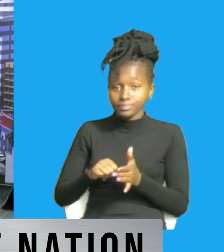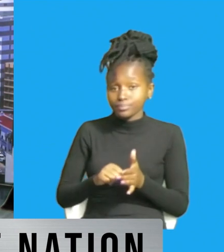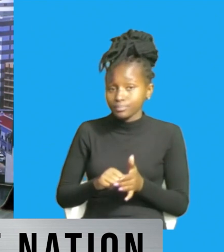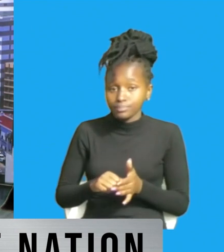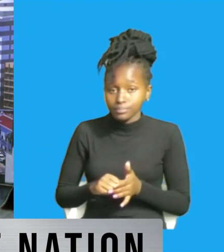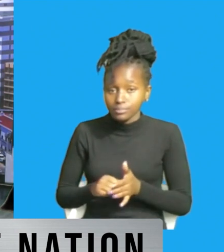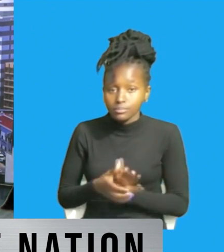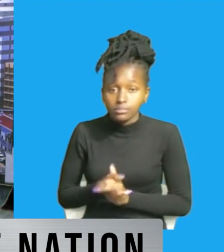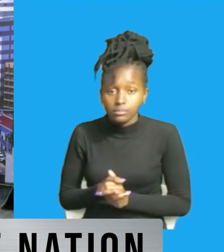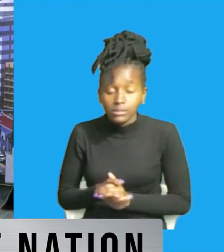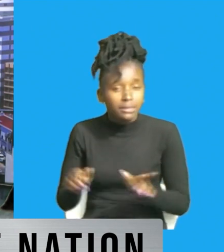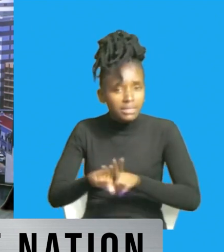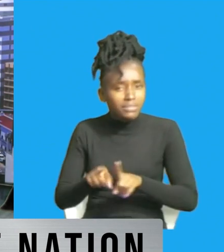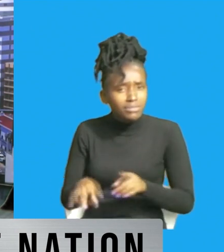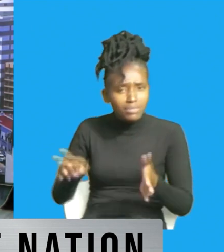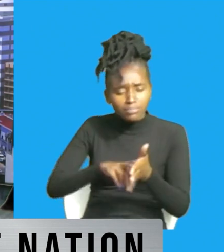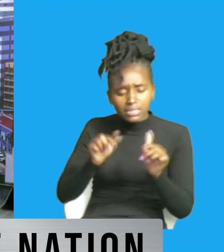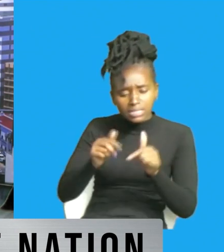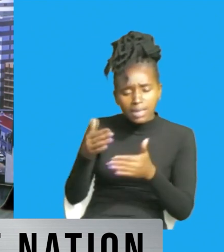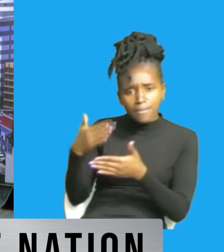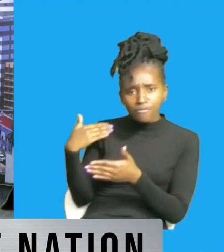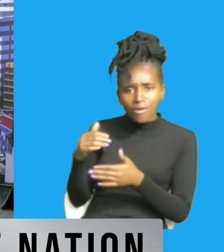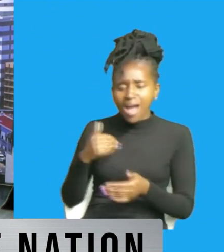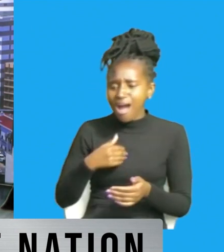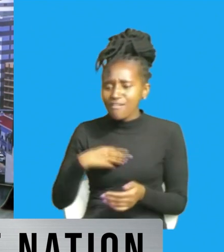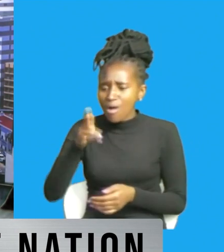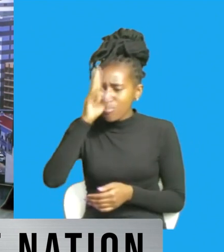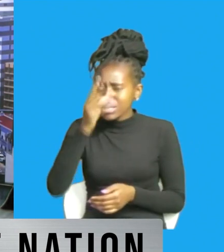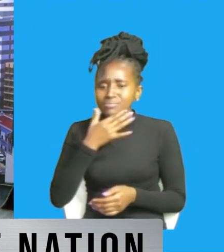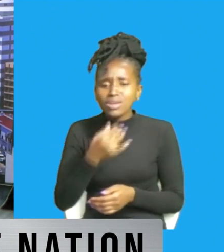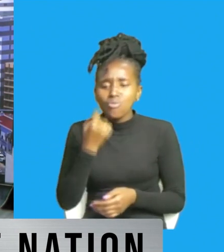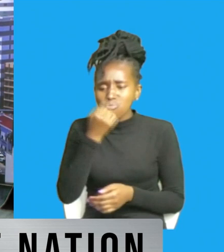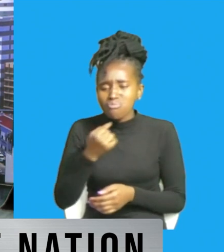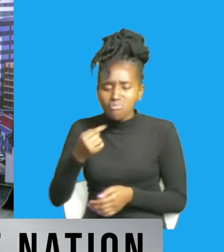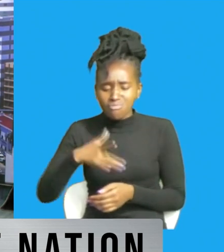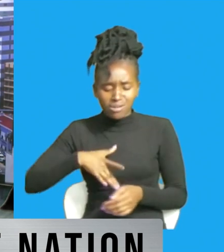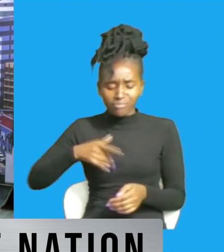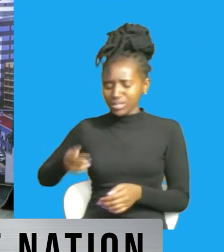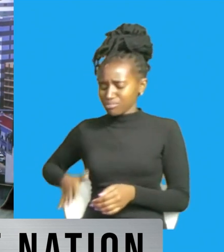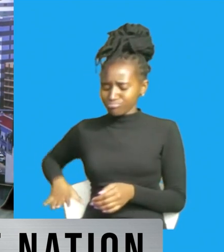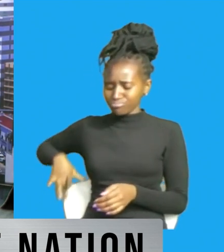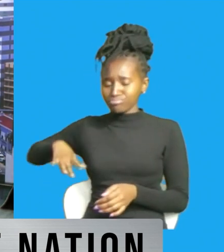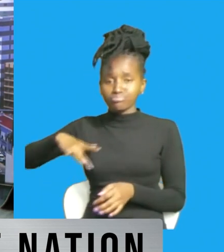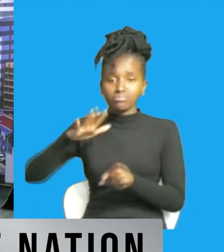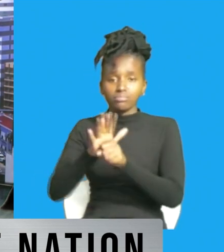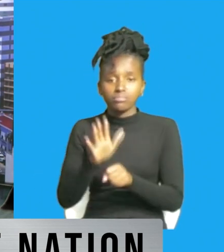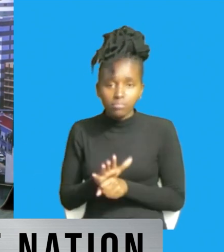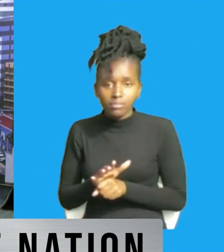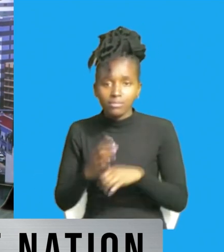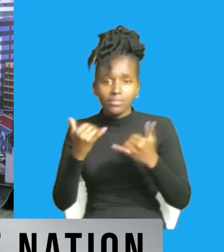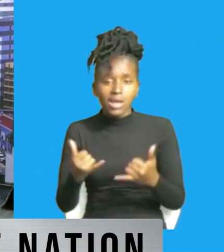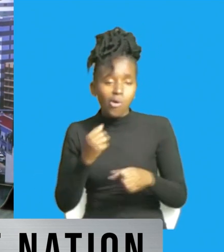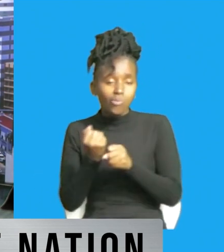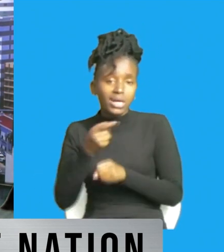na nilisema hii before, tuko na polisi ile iko na alter ego, mara inafikiria hiyo ni police force, mara inataka ikuwe police